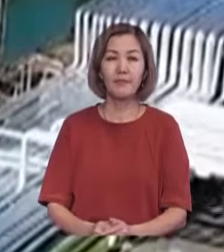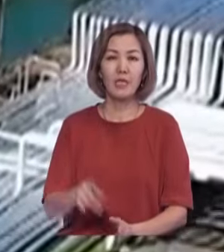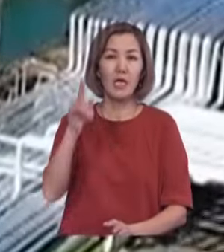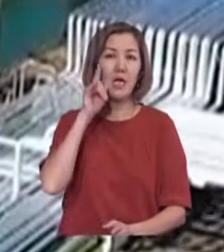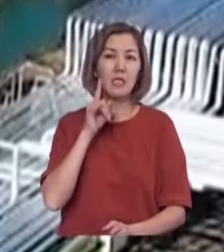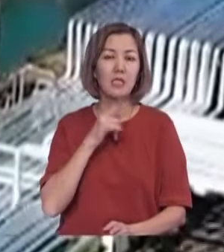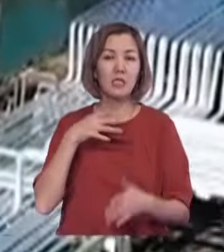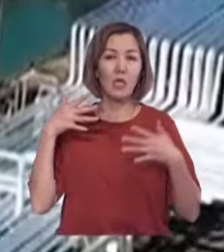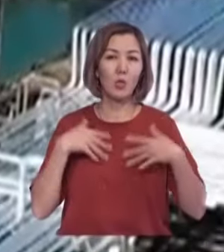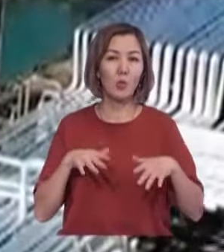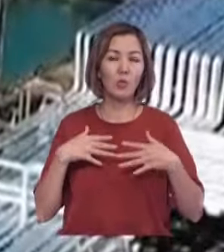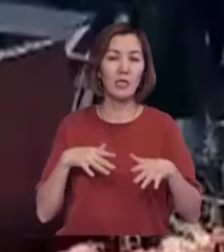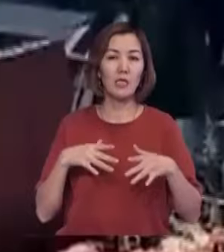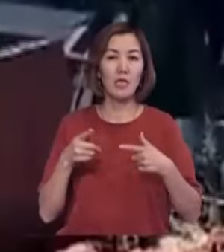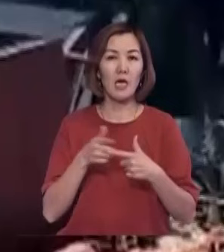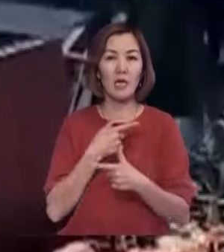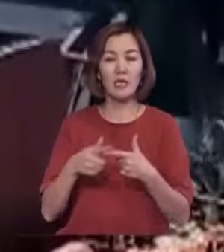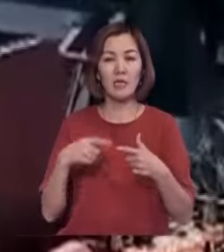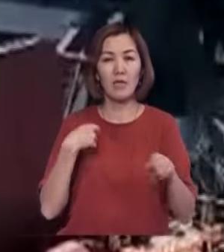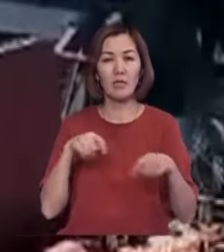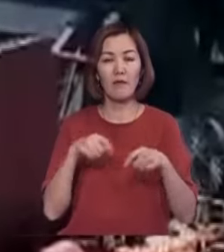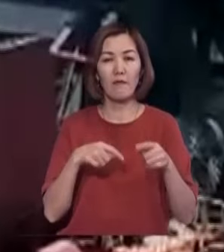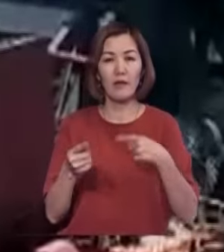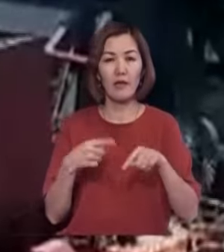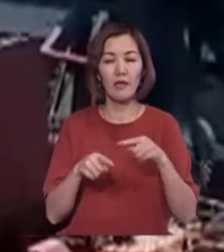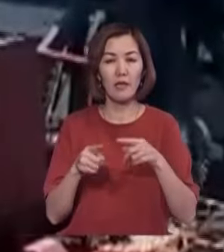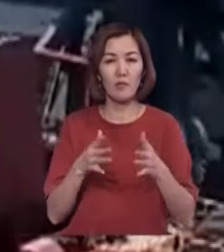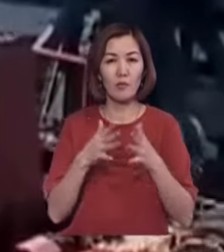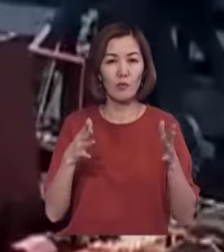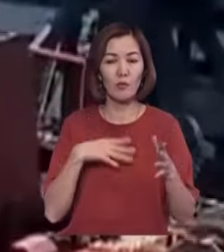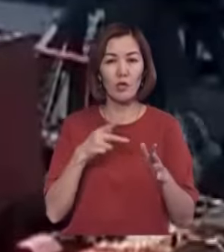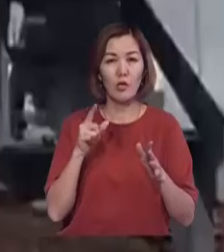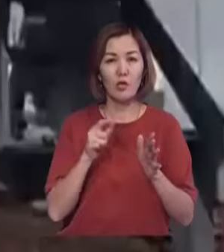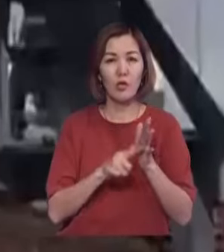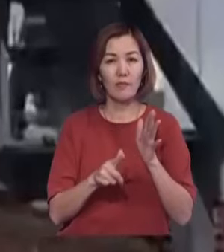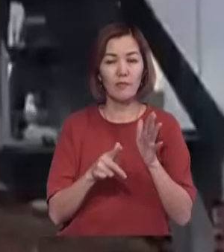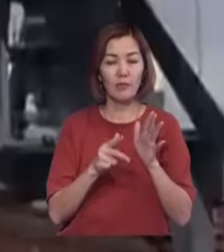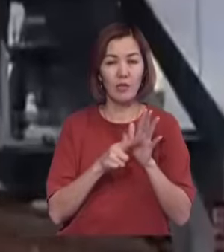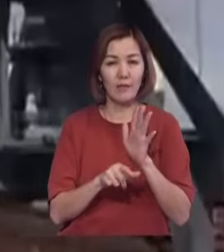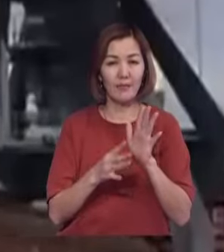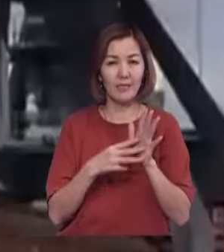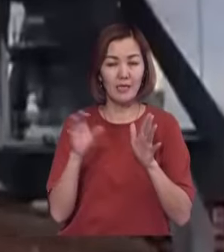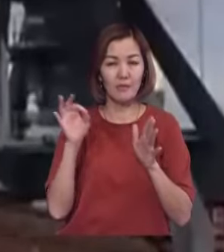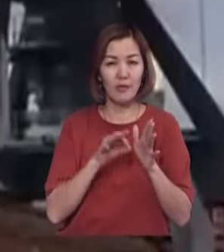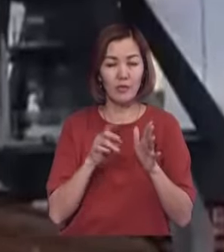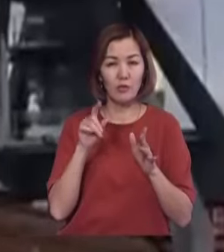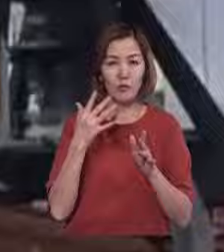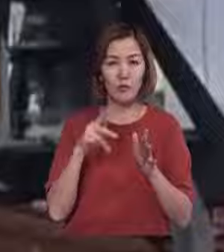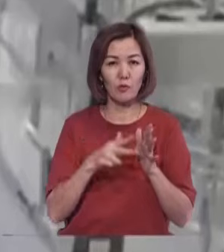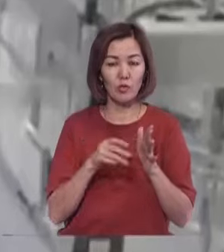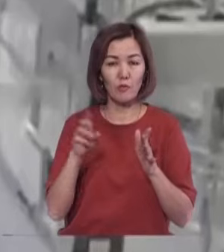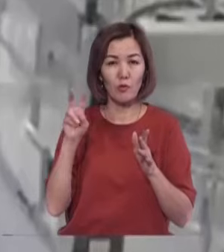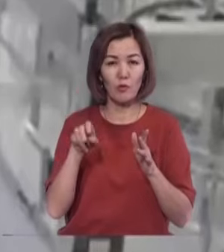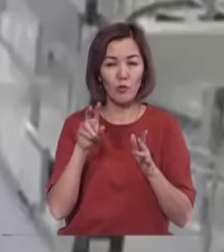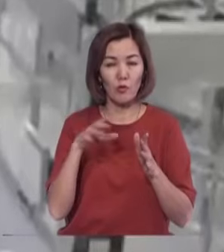Қазақстан мен Грузия арасындағы тауар айналымы жыл сайын өсіп жатыр. Былтыр ол 168%-ға артып, $735 миллион асты.